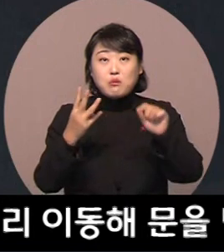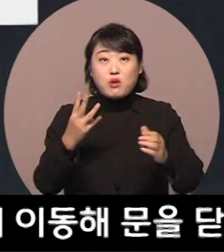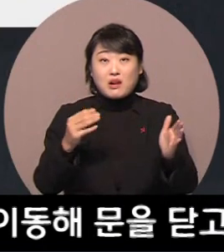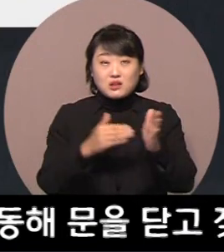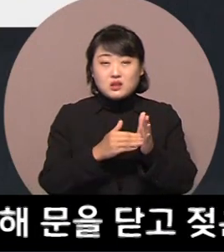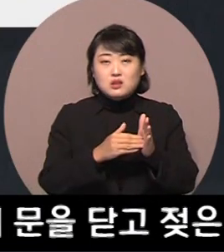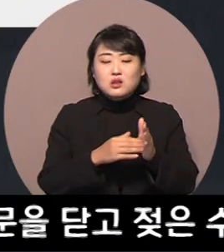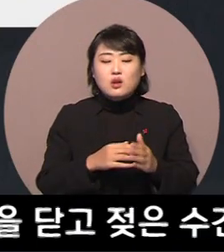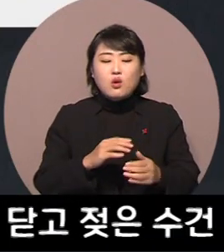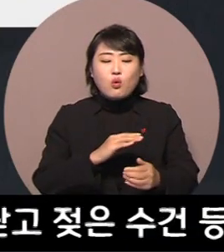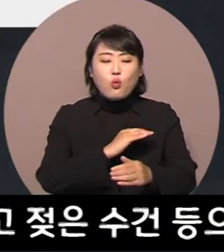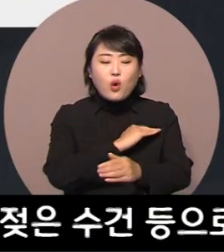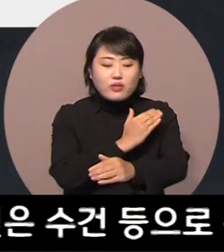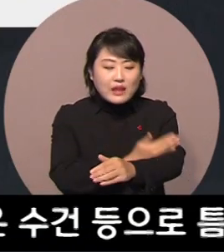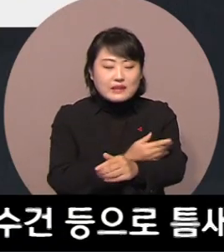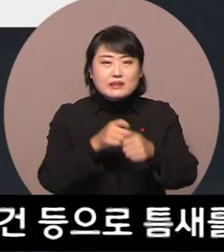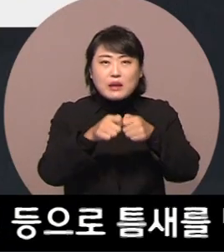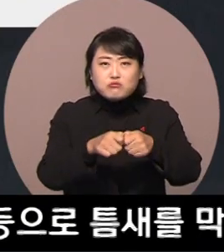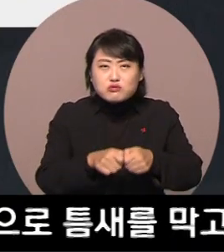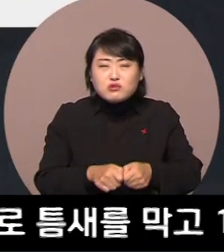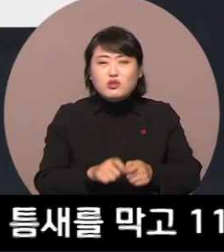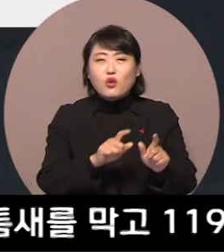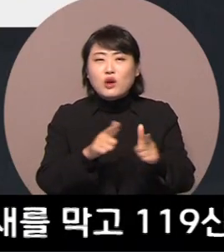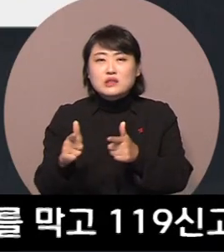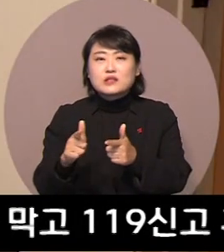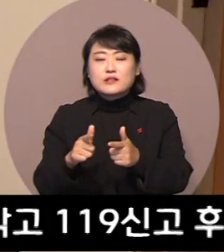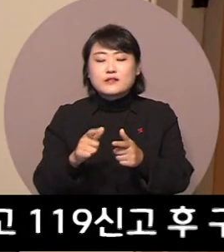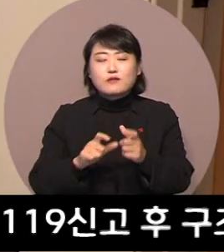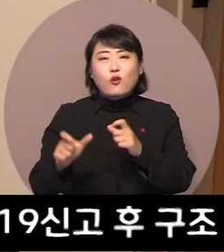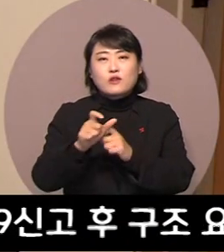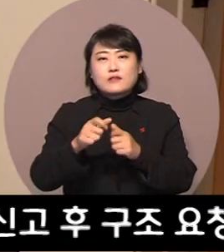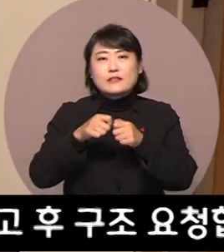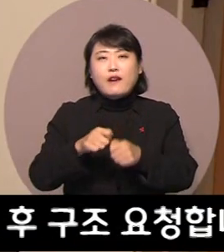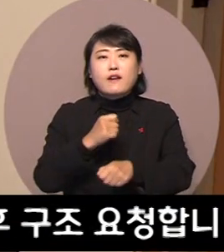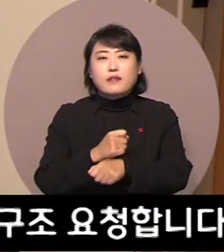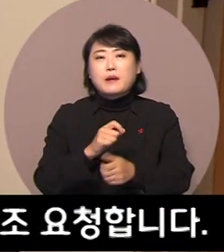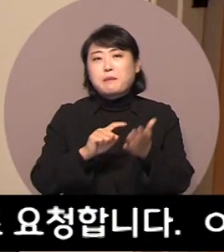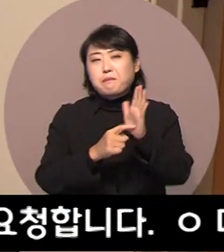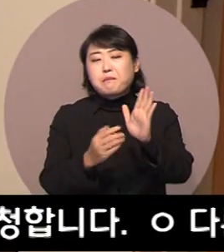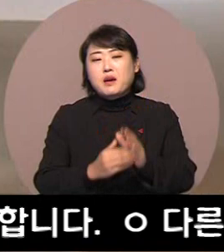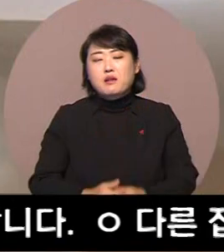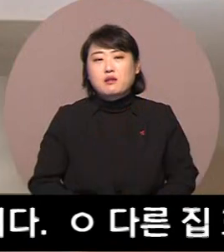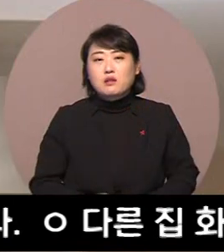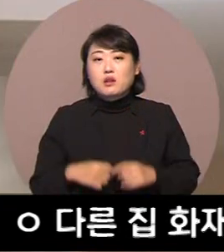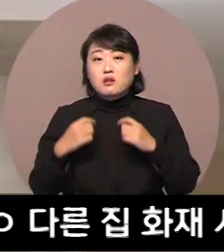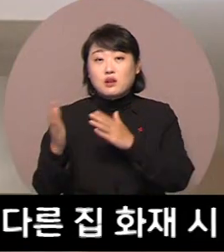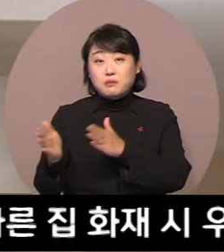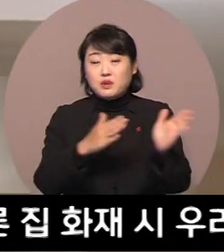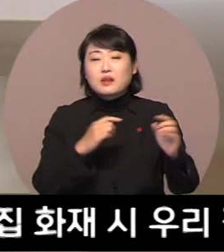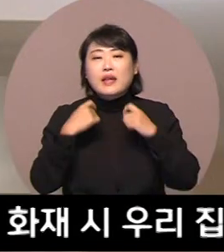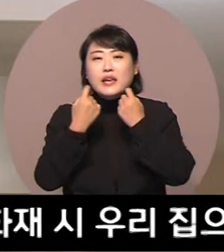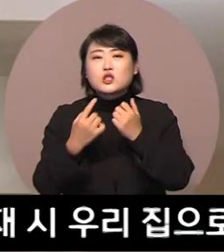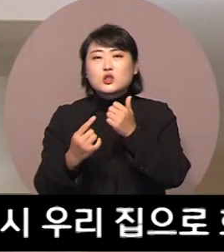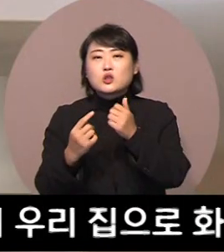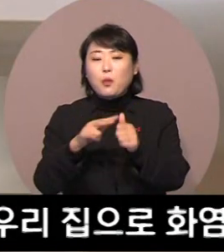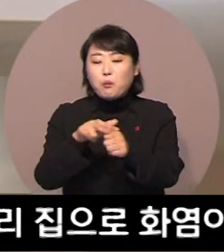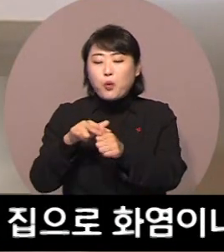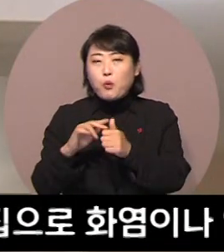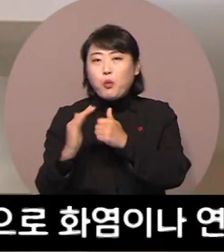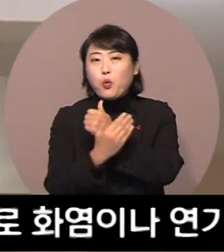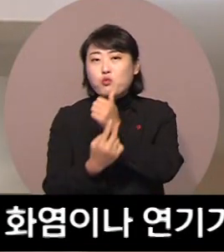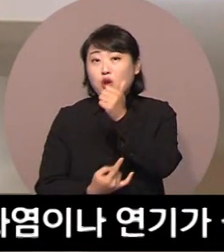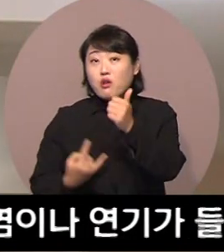조회 가능 범위 조정 방안을 마련하겠다고 덧붙였습니다 한편 개인정보 보호위원회는 구급차 기록 관리 시스템의